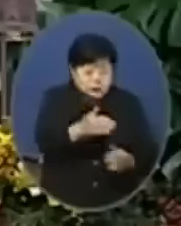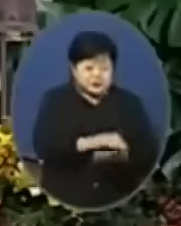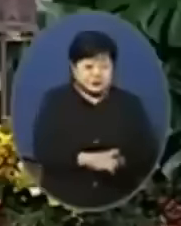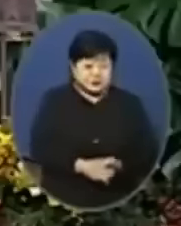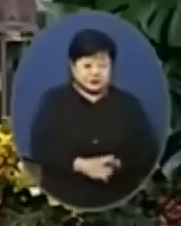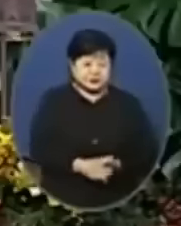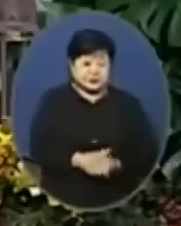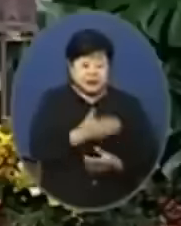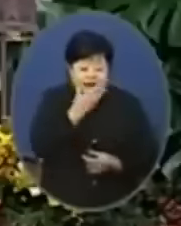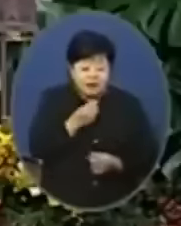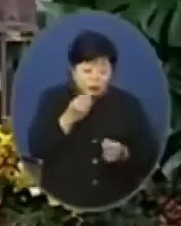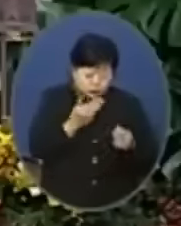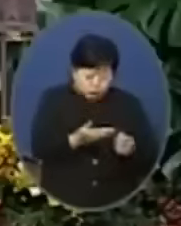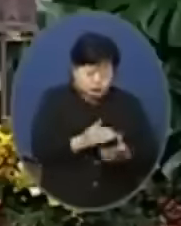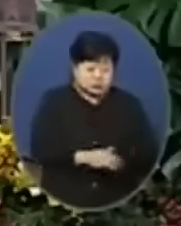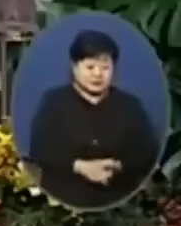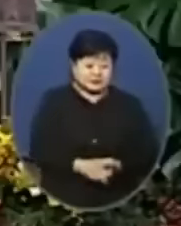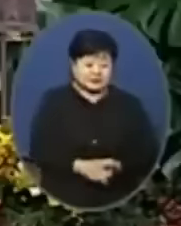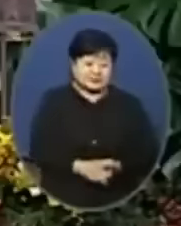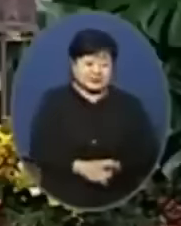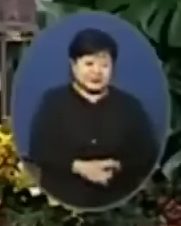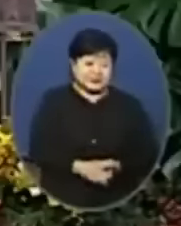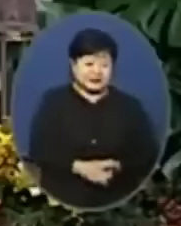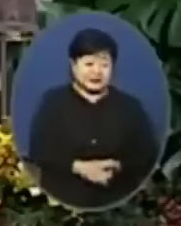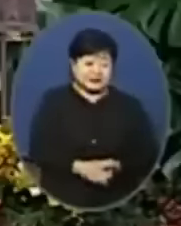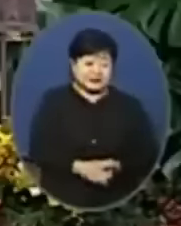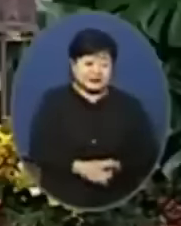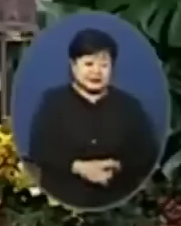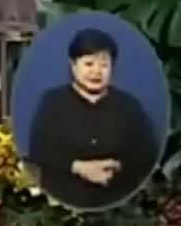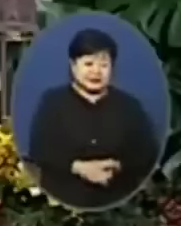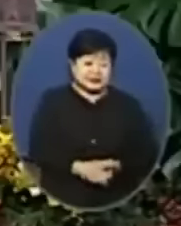주어서 행복을 갖다 주기 위해서 그렇게 하는 것입니다.